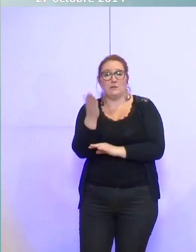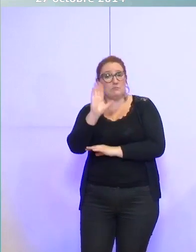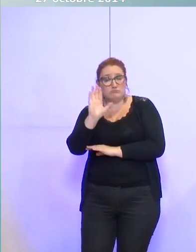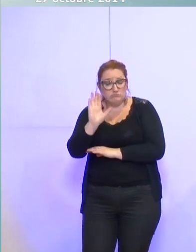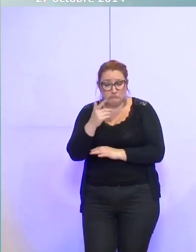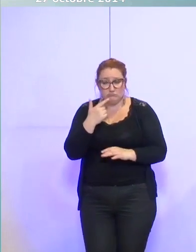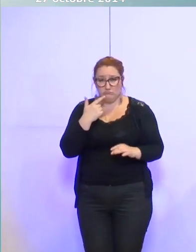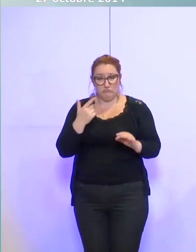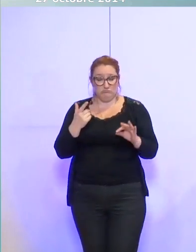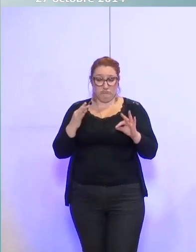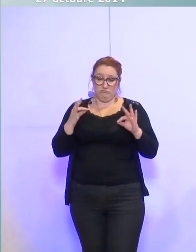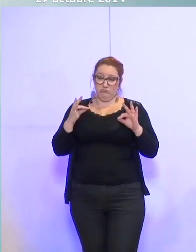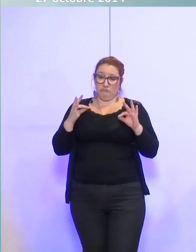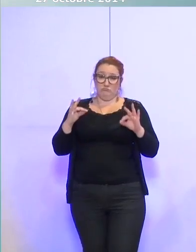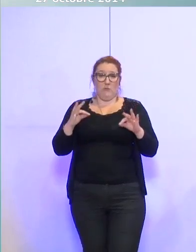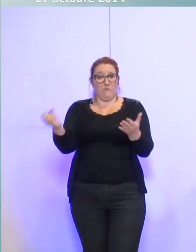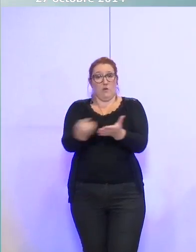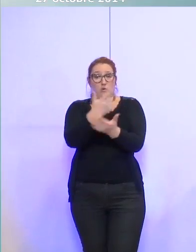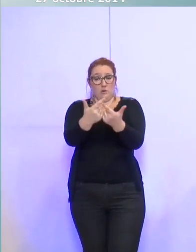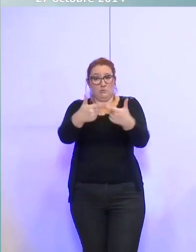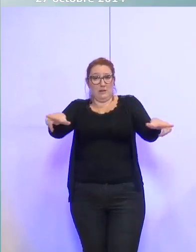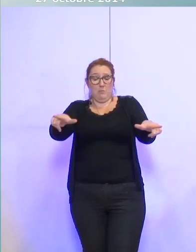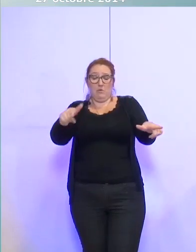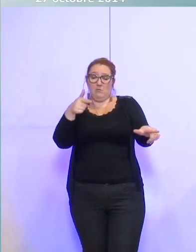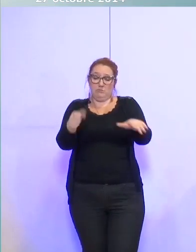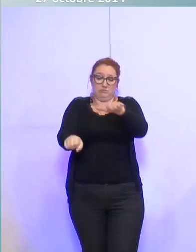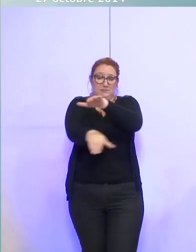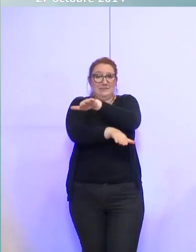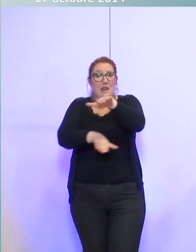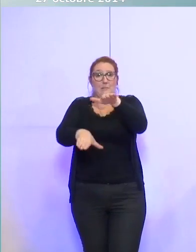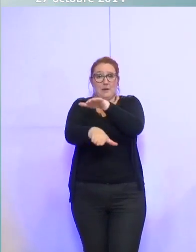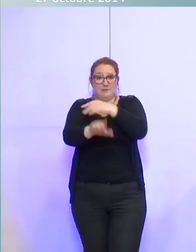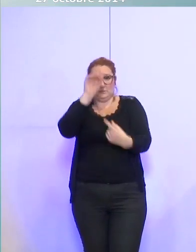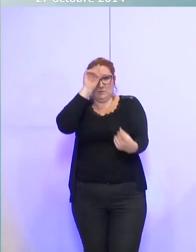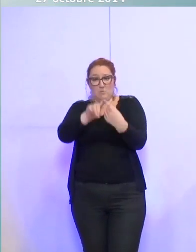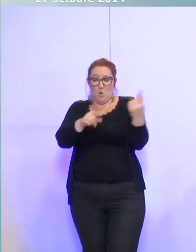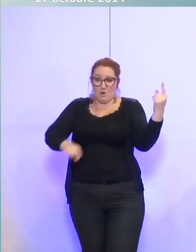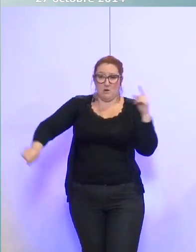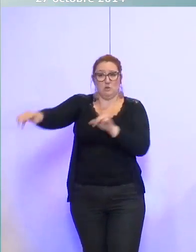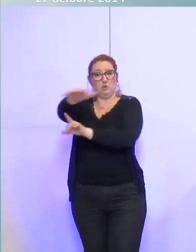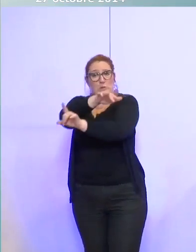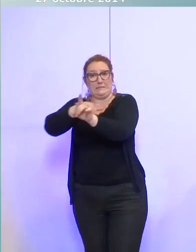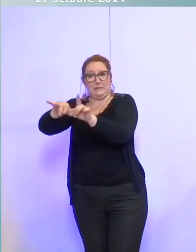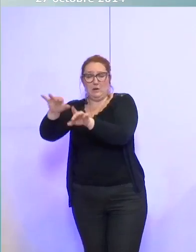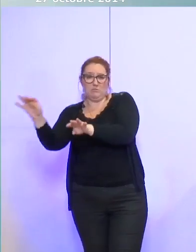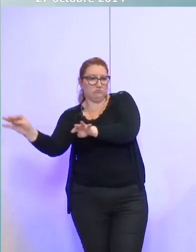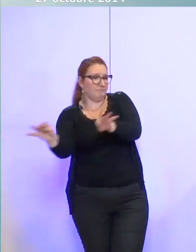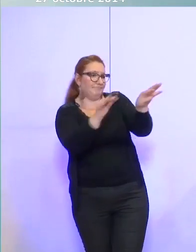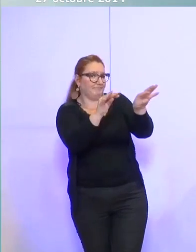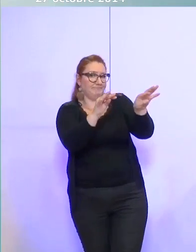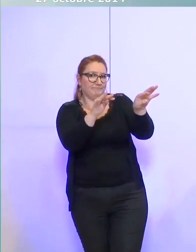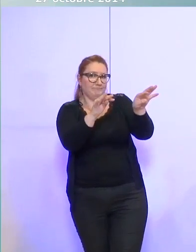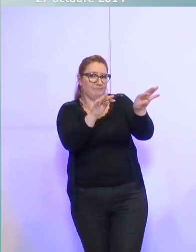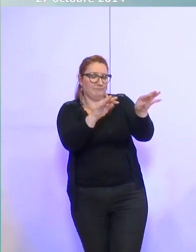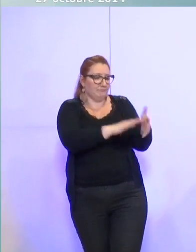c'est ce qui va permettre l'alimentation par la société en s'appuyant sur les données publiques de